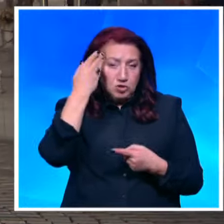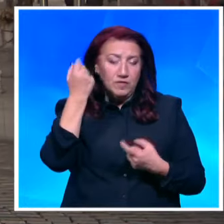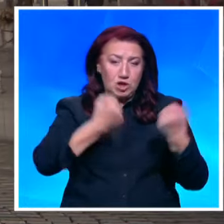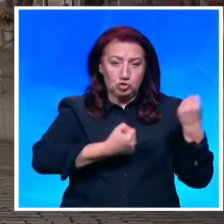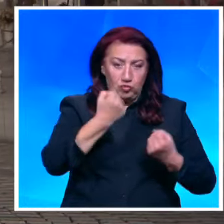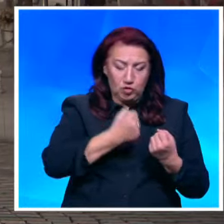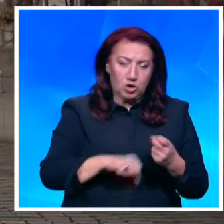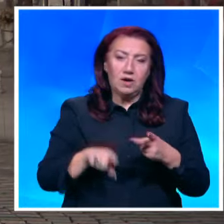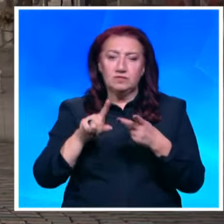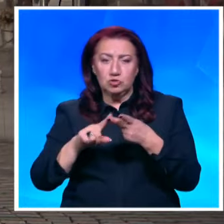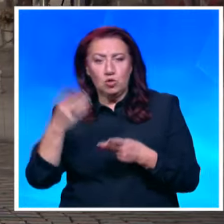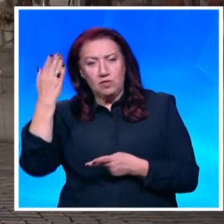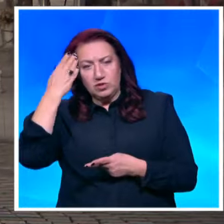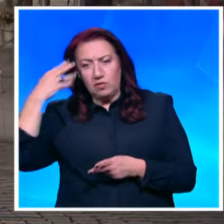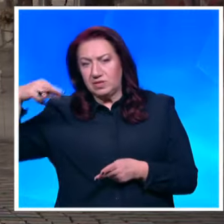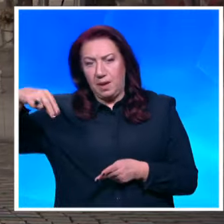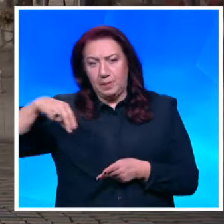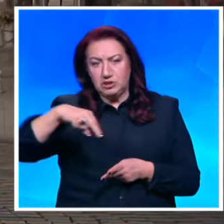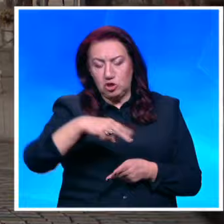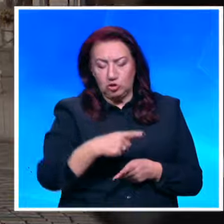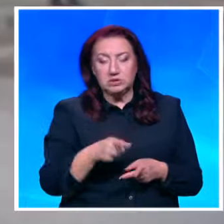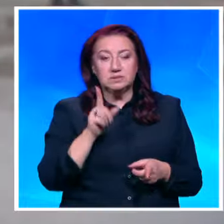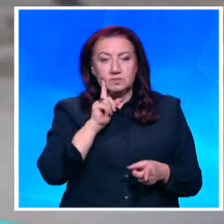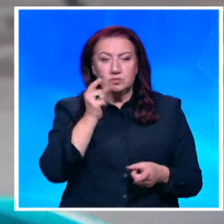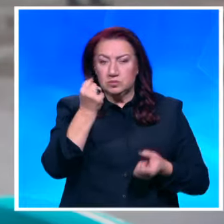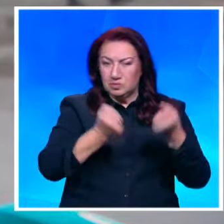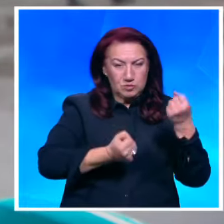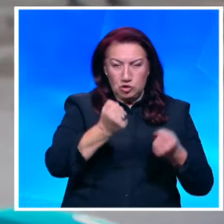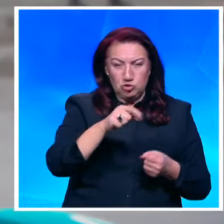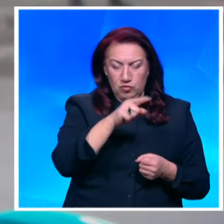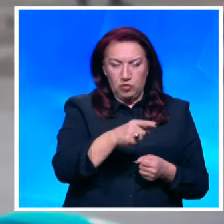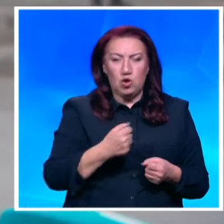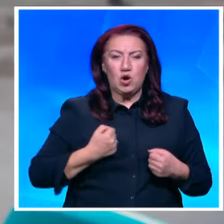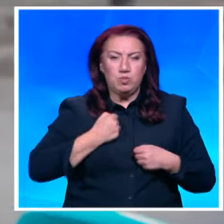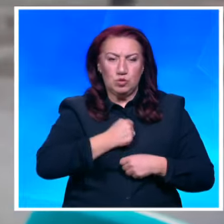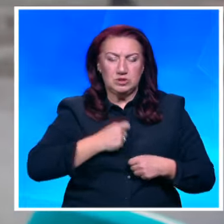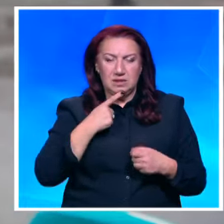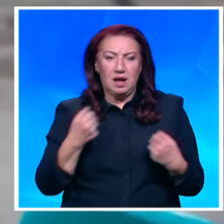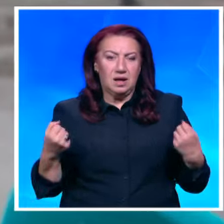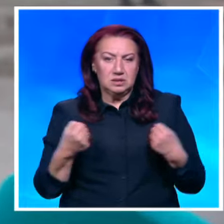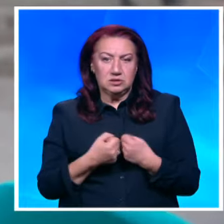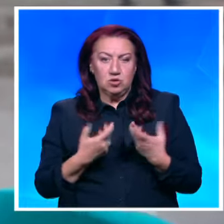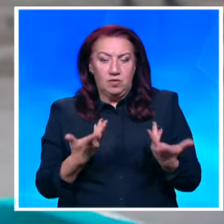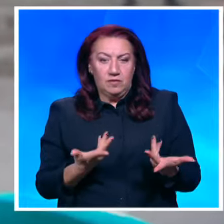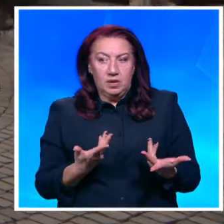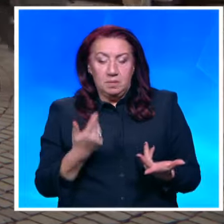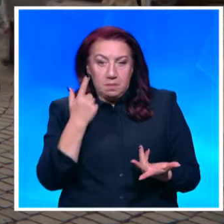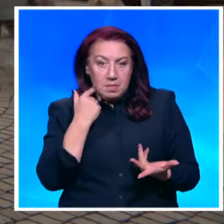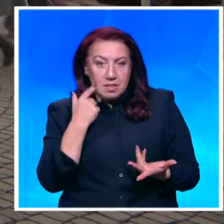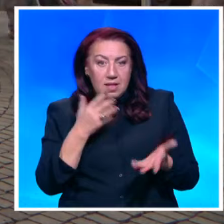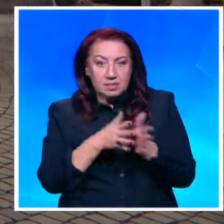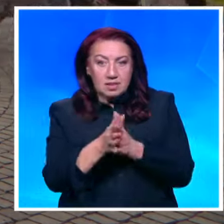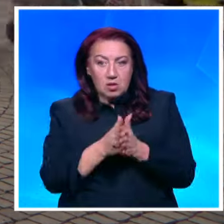Водачите, които са пострадали при пътно-транспортни произшествия, са хора в активна работна възраст.